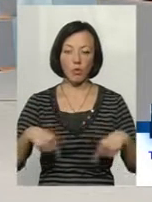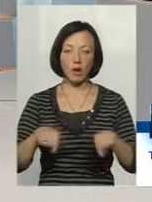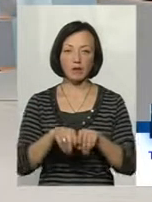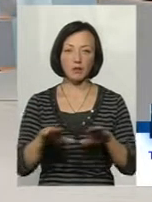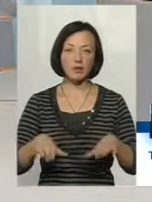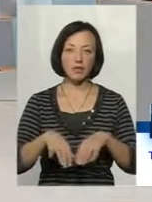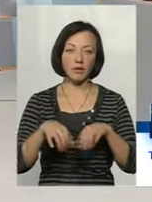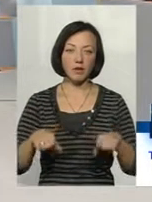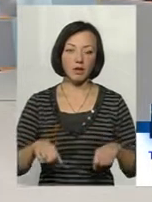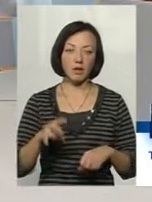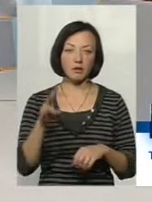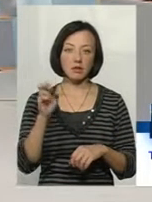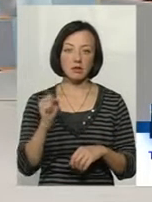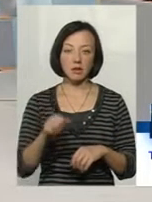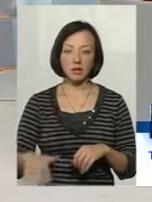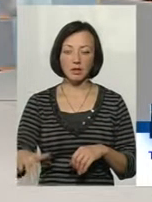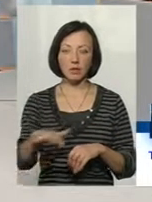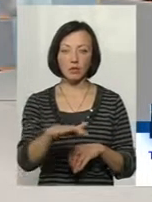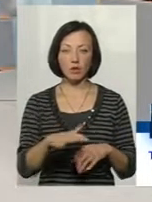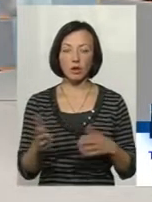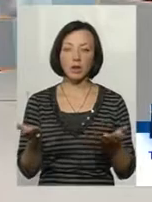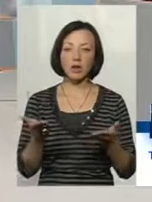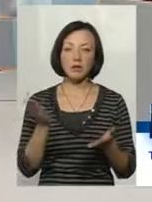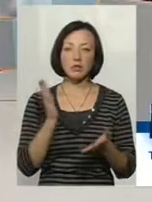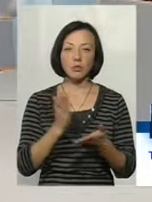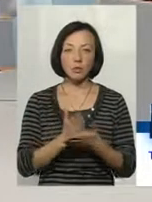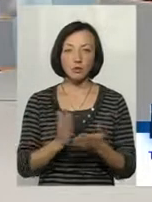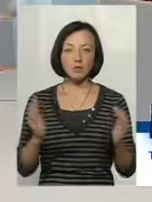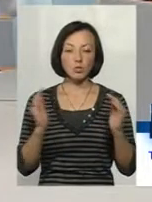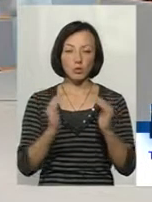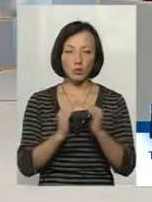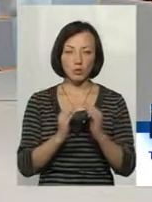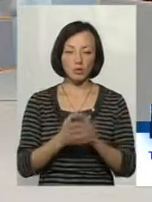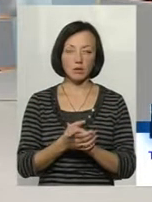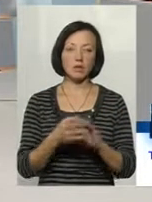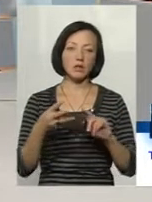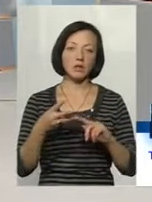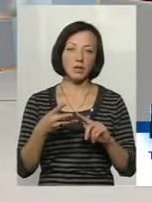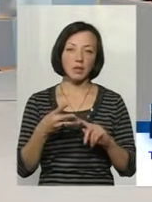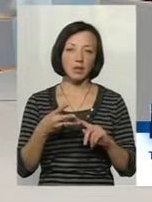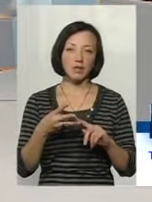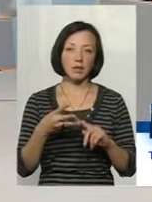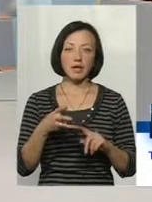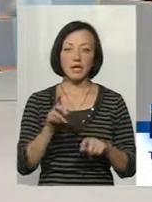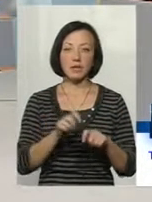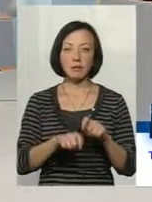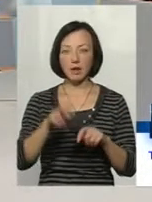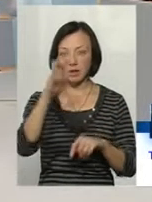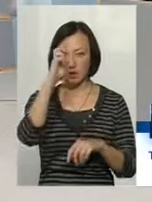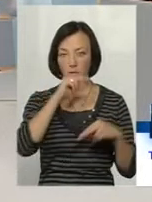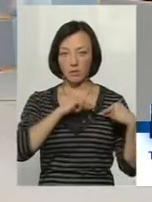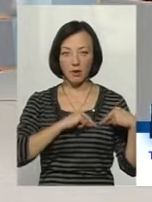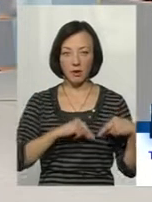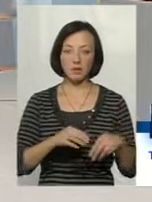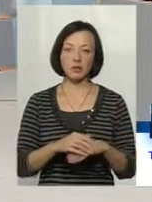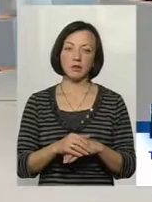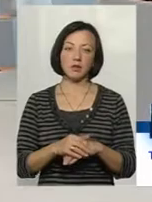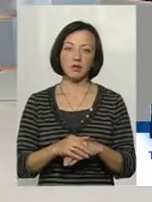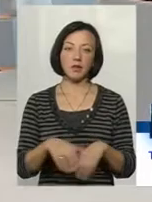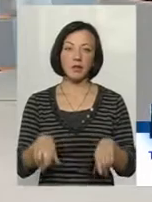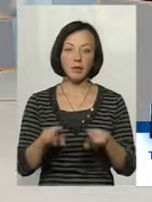місцевої влади, на території яких знаходяться об'єкти. Третє, інспекція Держпраці. Теж